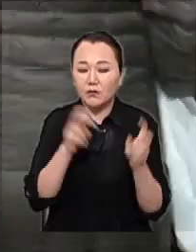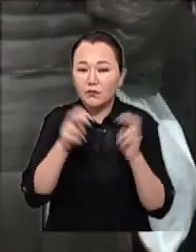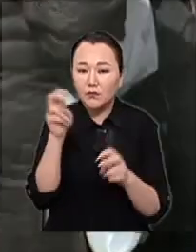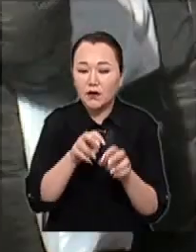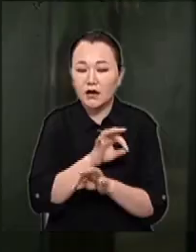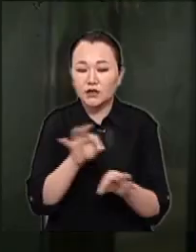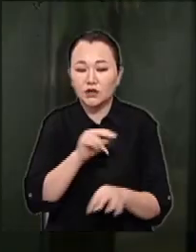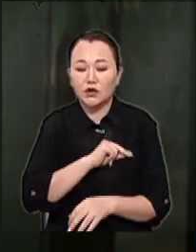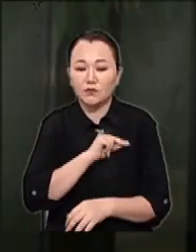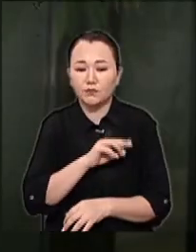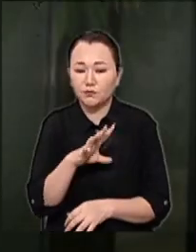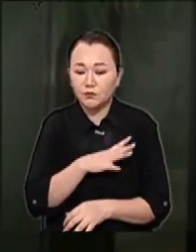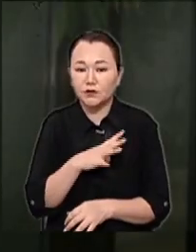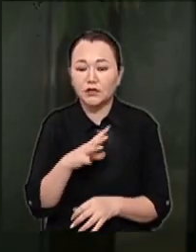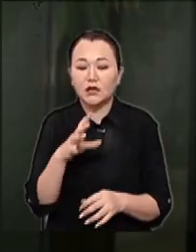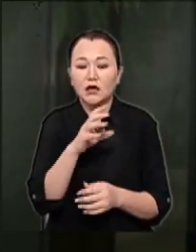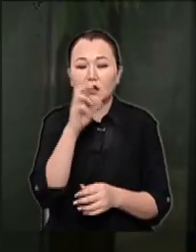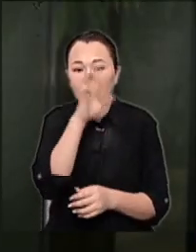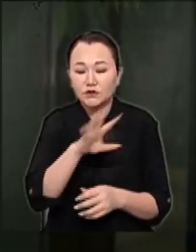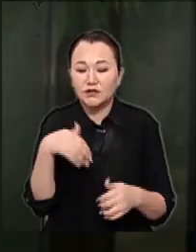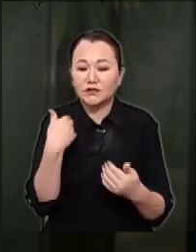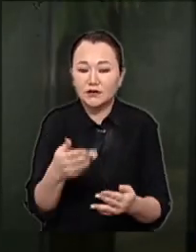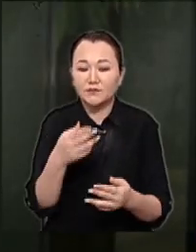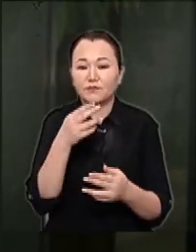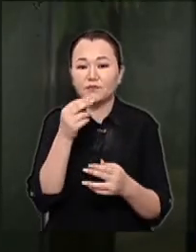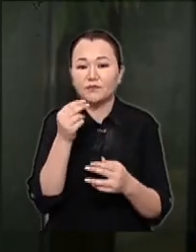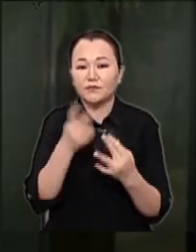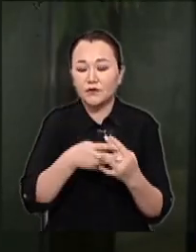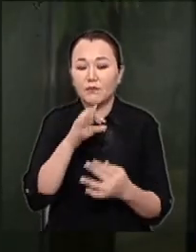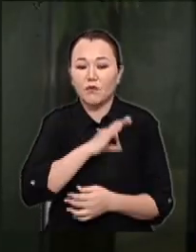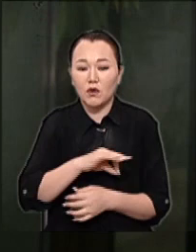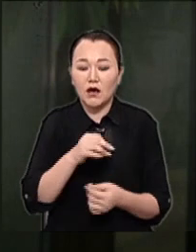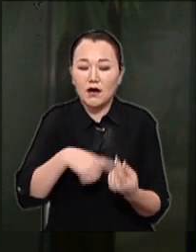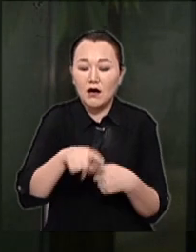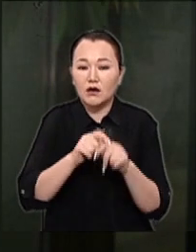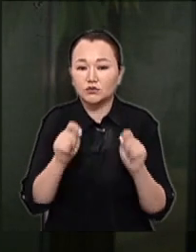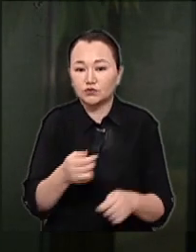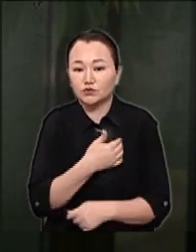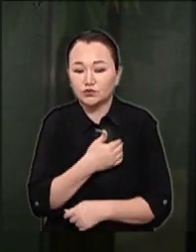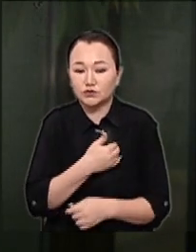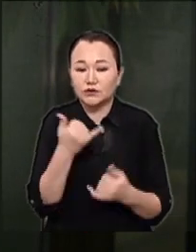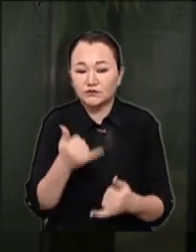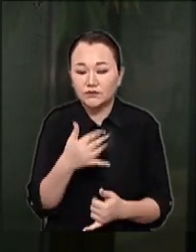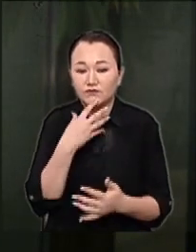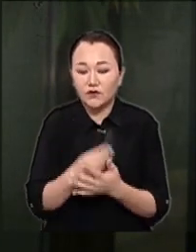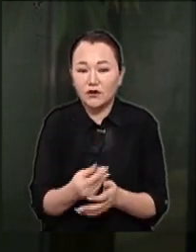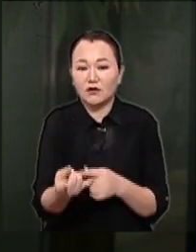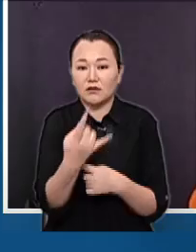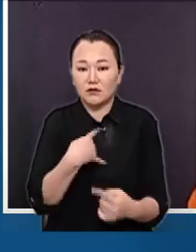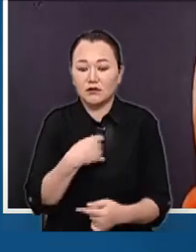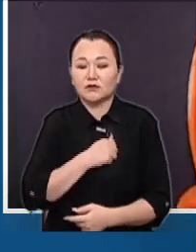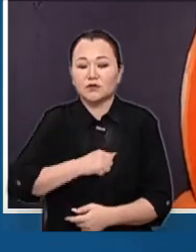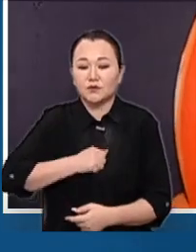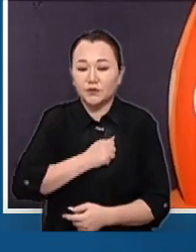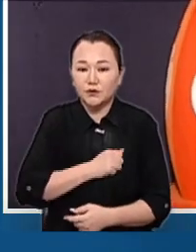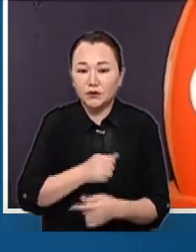jumıs degen bular. Мемлекеттің ұсынған жеңілдігін пайдаланып, кәсіптерін ашпақ болған азаматтар қазір өздерінің алданғанын біліп ашулы.